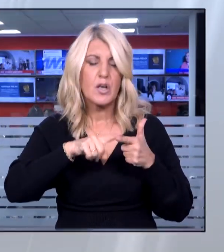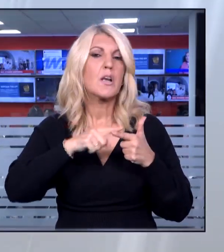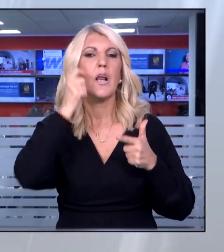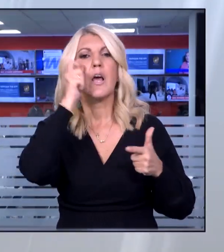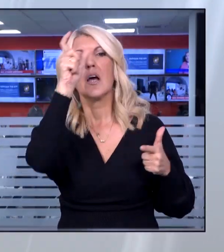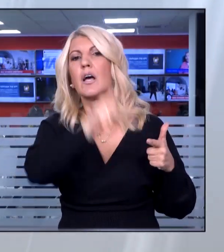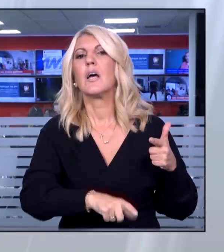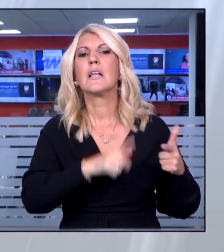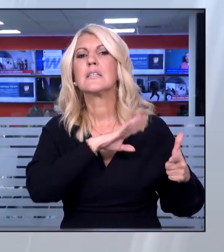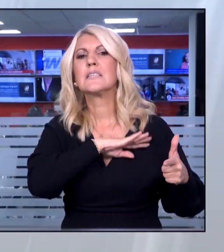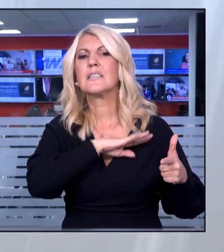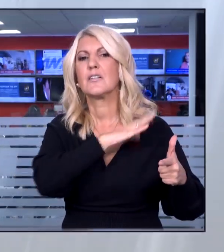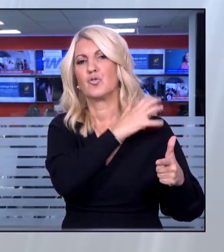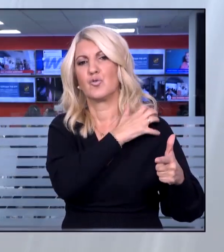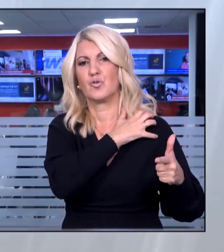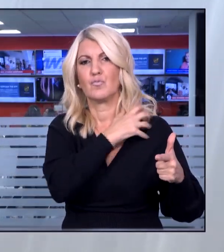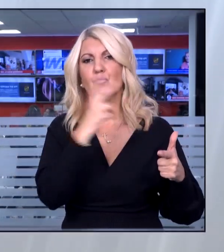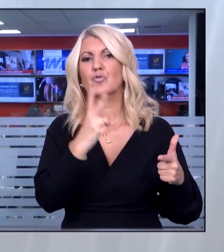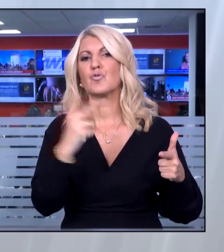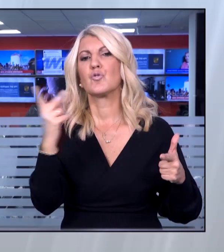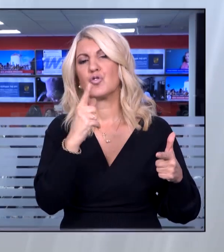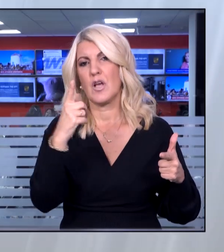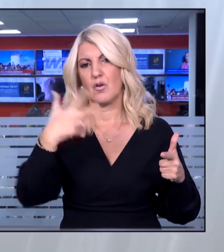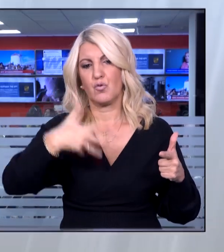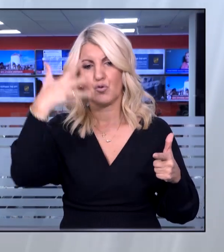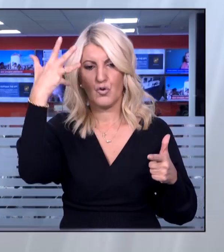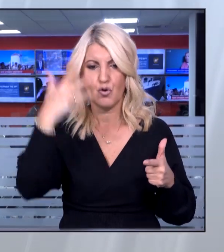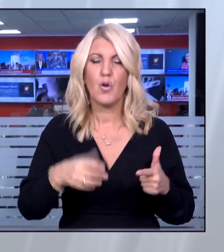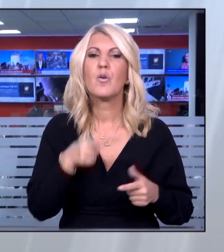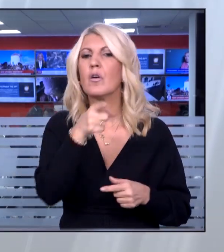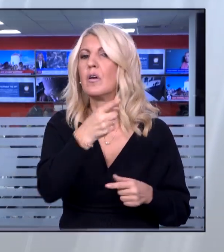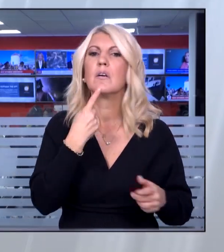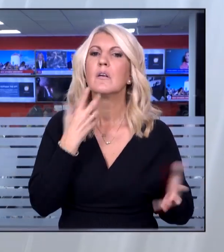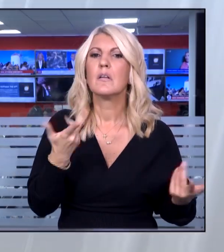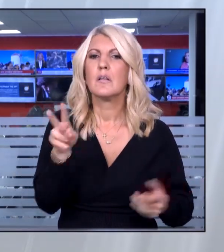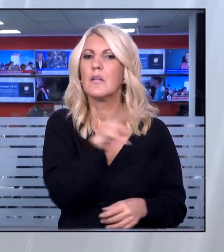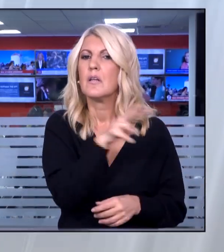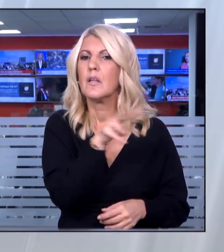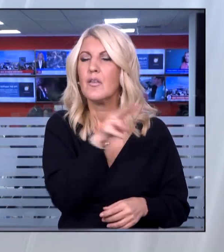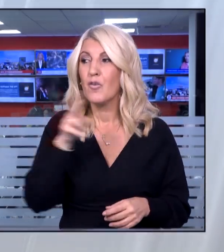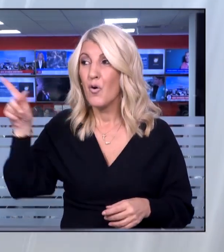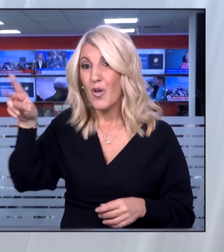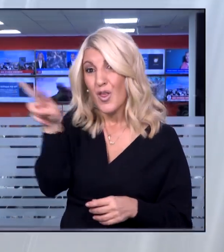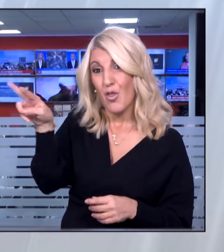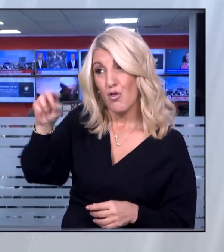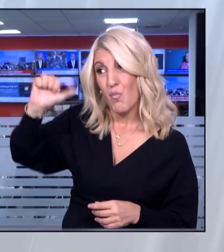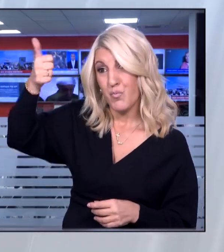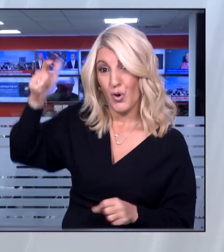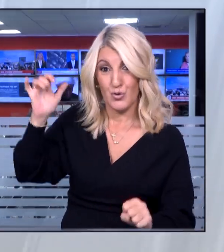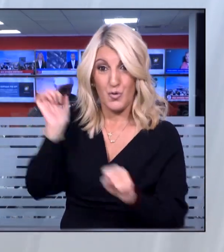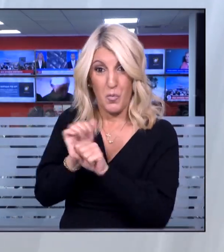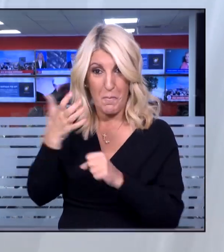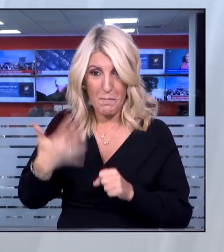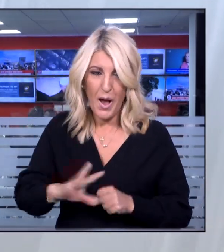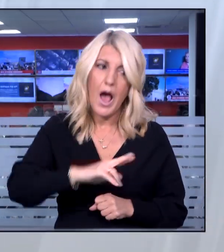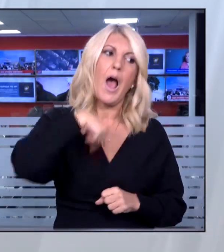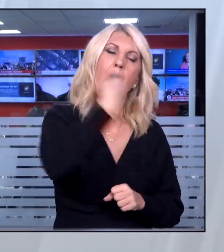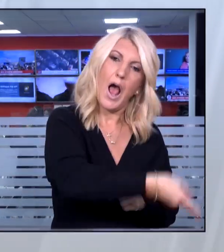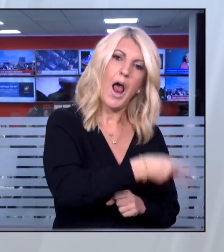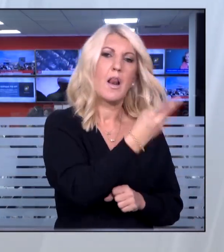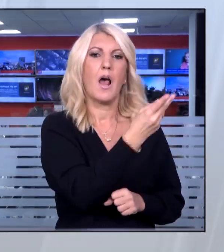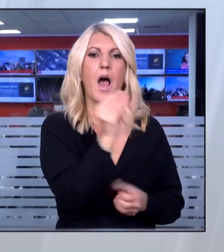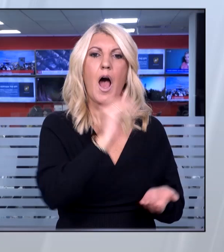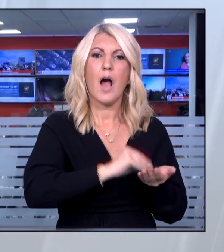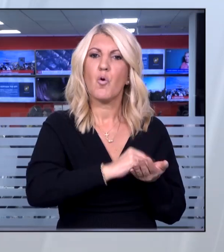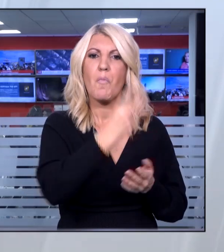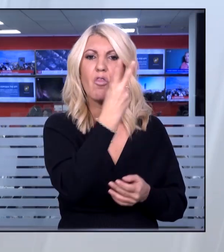ακριβώς θέματα τα οποία κατηγορούνται και οι δύο πρώτοι. Δηλαδή ότι και εκείνος συνευρέθηκε ερωτικά μαζί της με τη συνένεσή